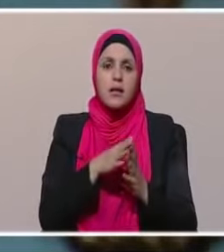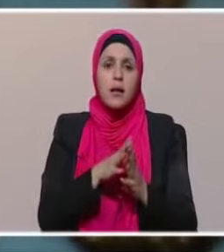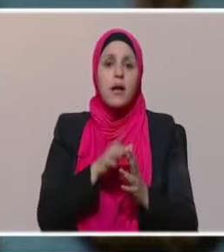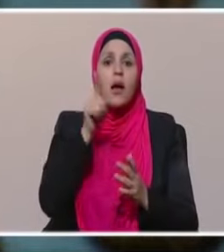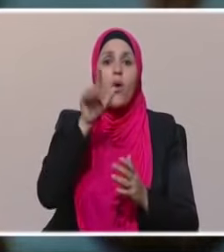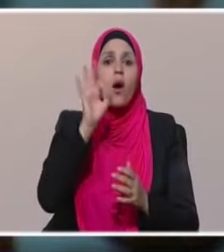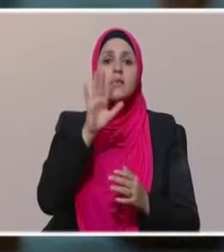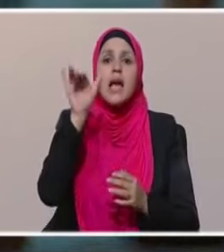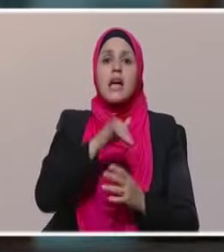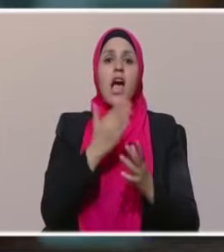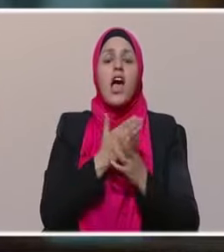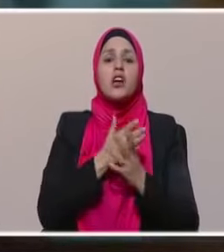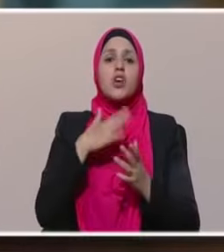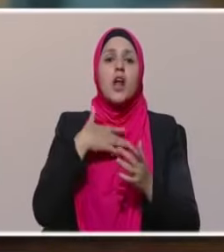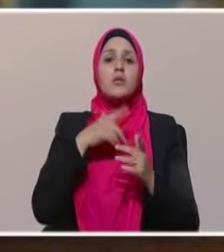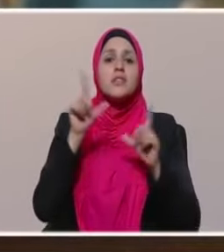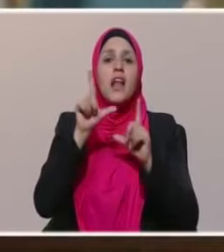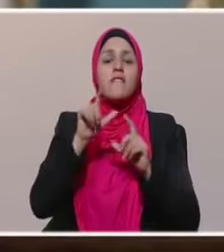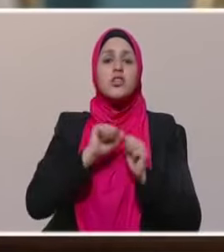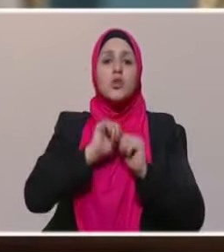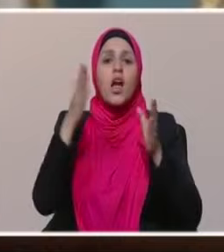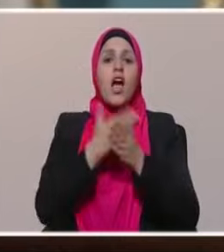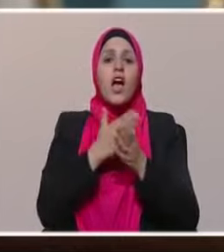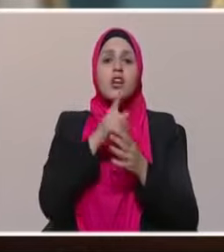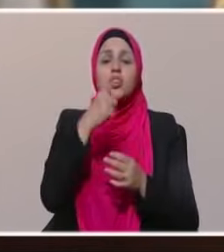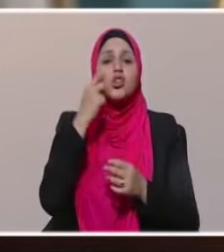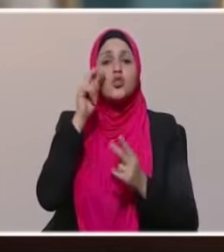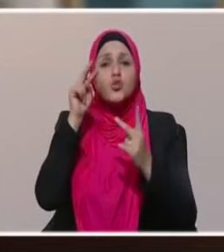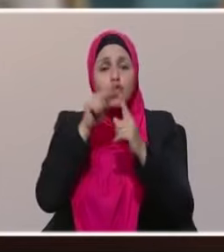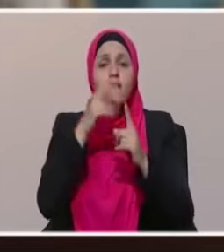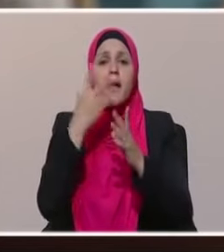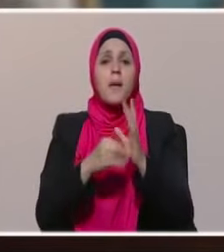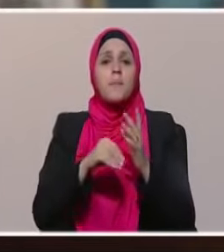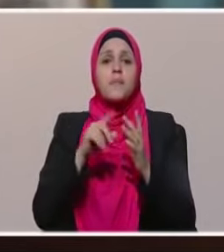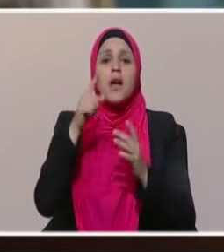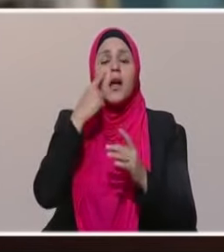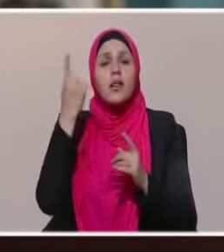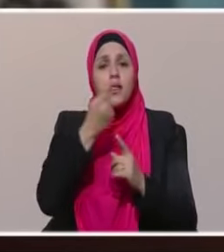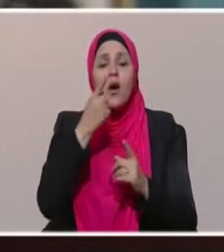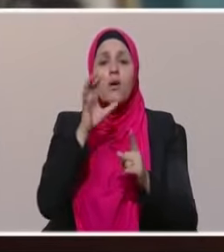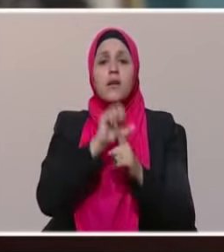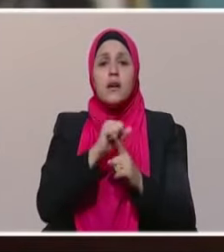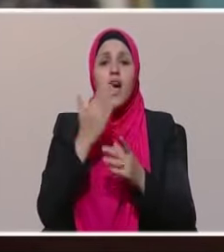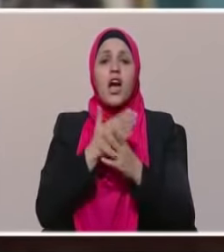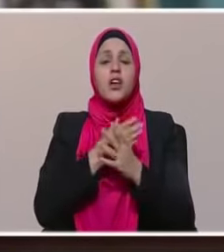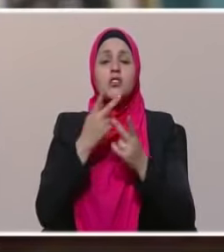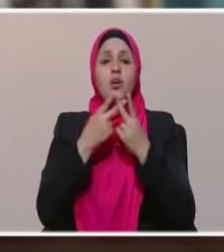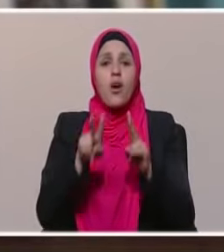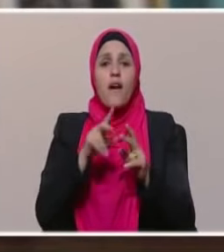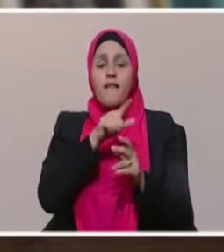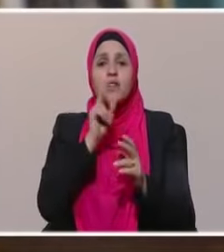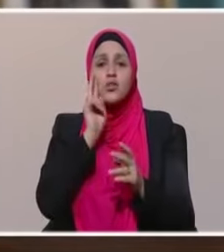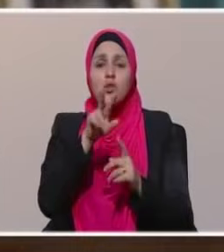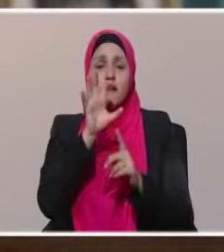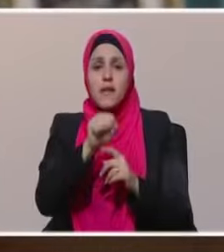كان جاي عشان خاطر عايز يطلعها في التلفزيون عشان تشوفيه والدار تستجيب لطلبه